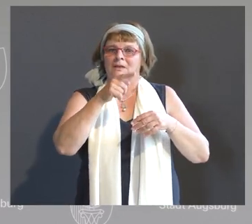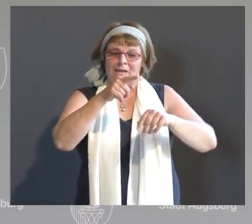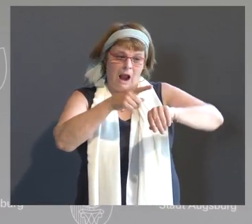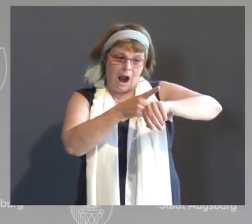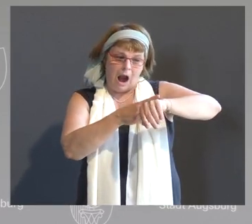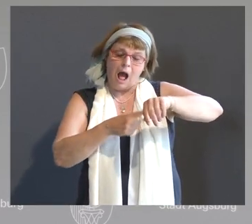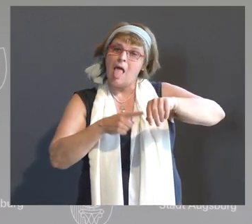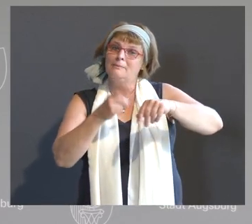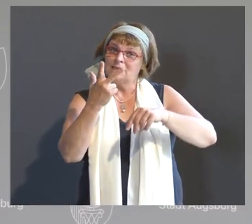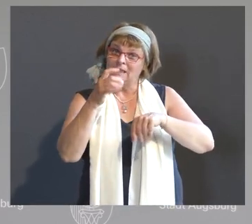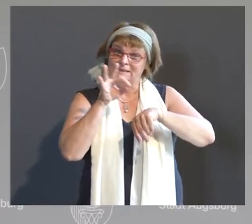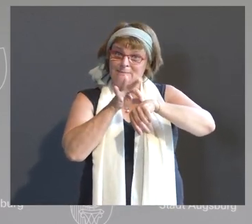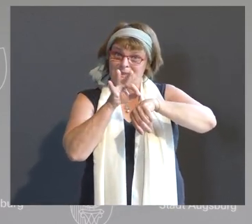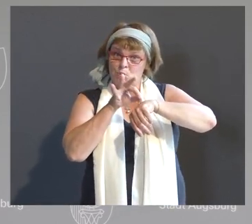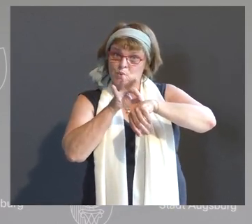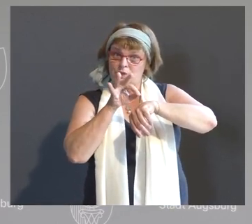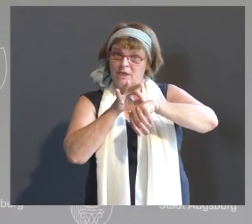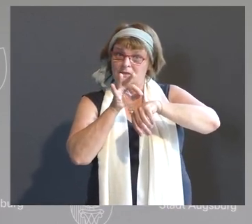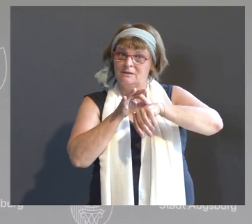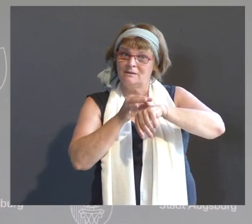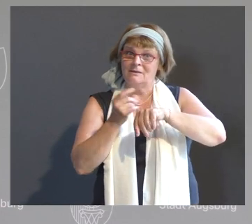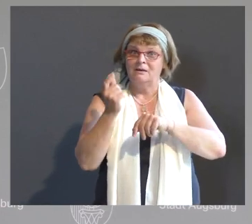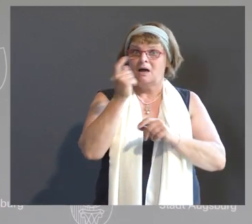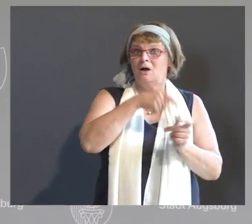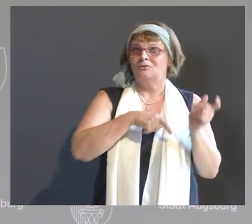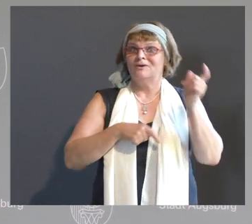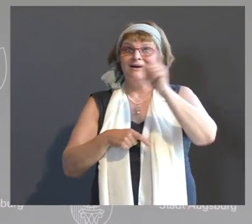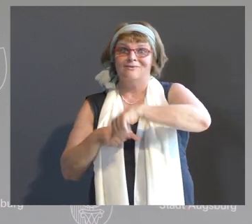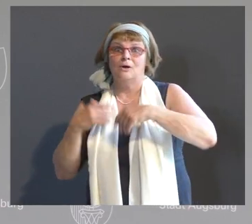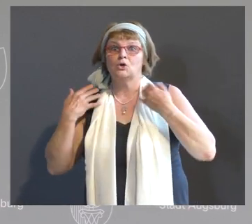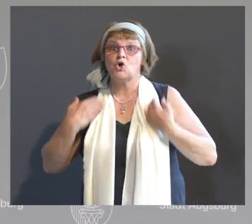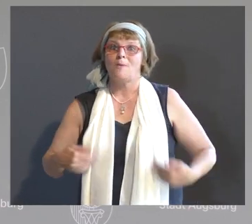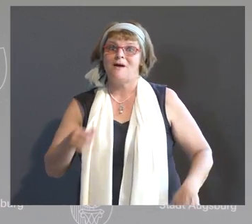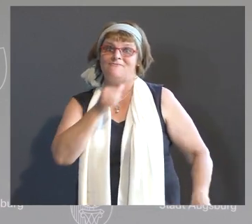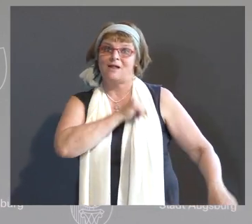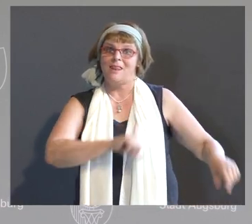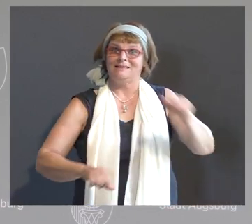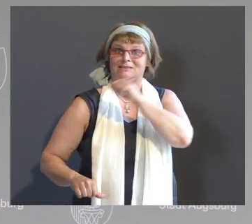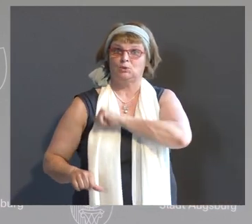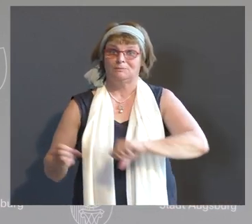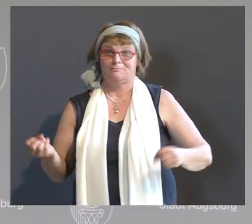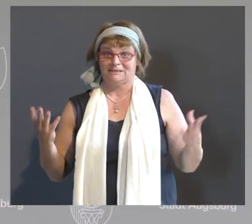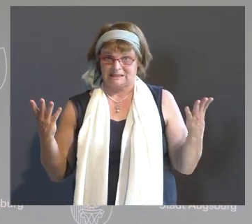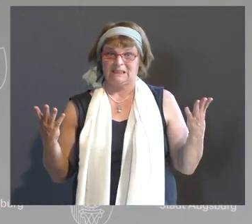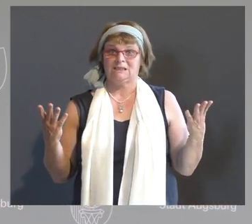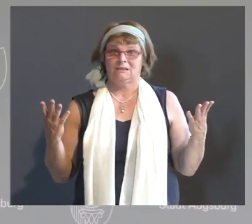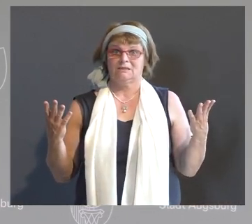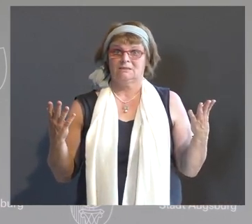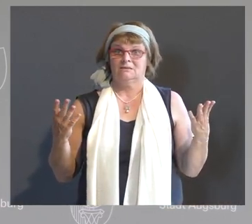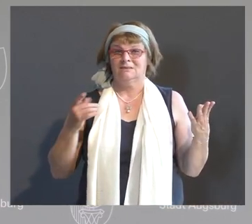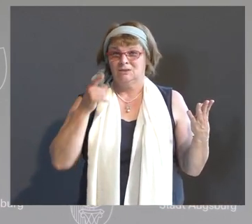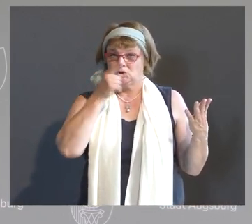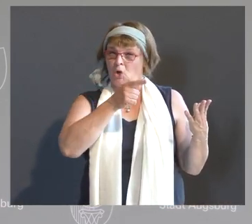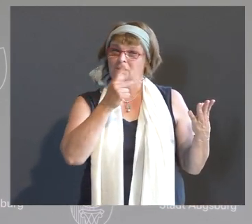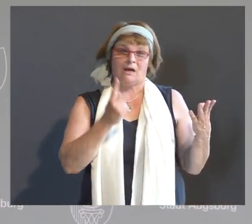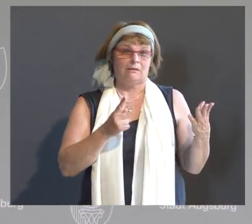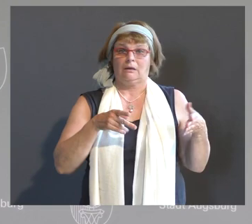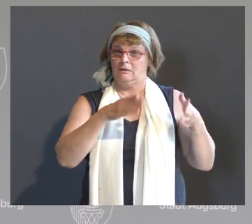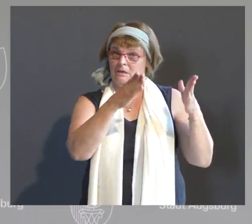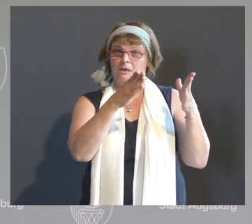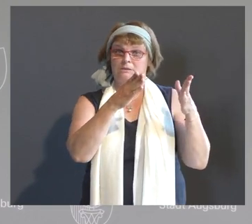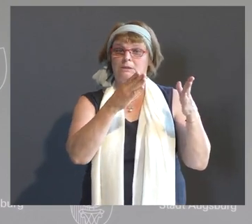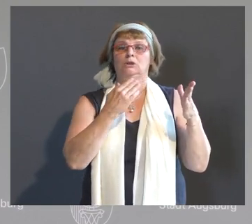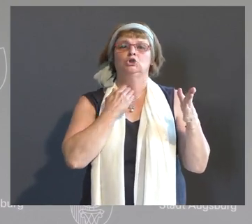sagen, einige wechselseitige Körperverletzungen. Und die Stimmung war dort massiv aufgeheizt